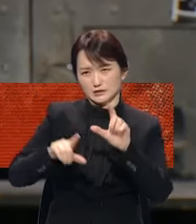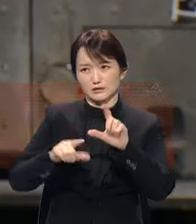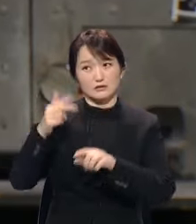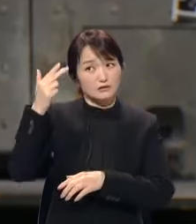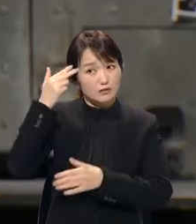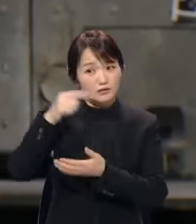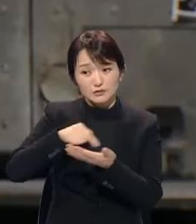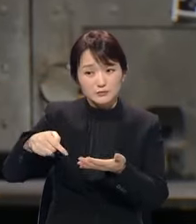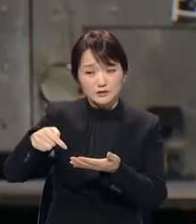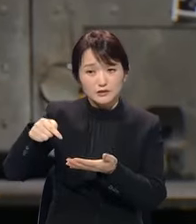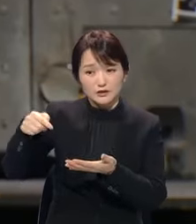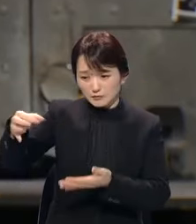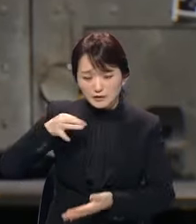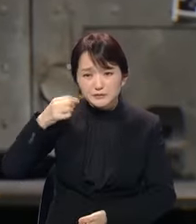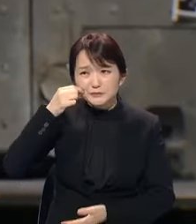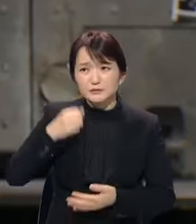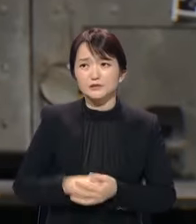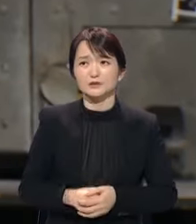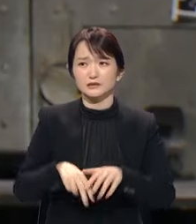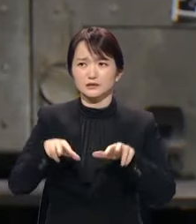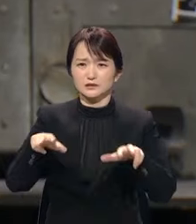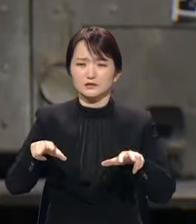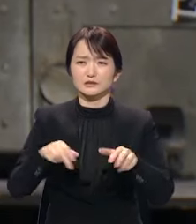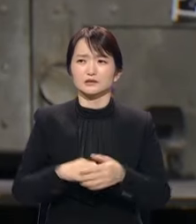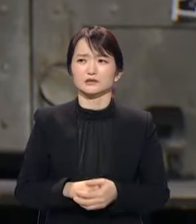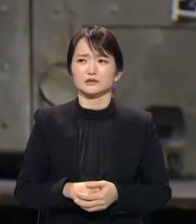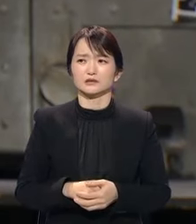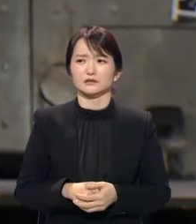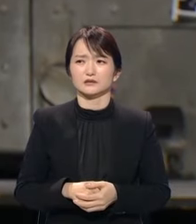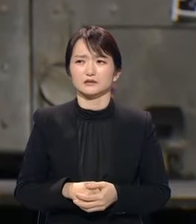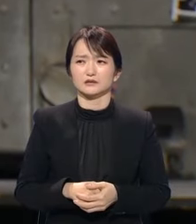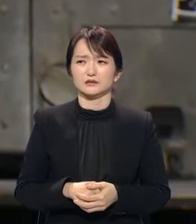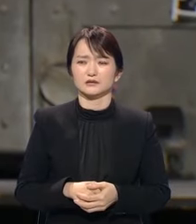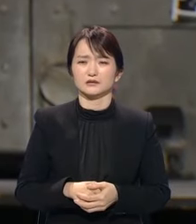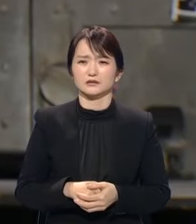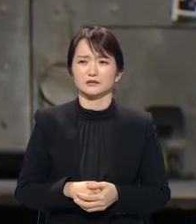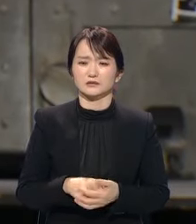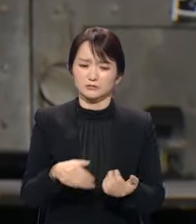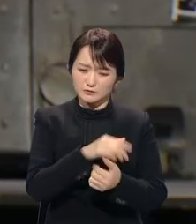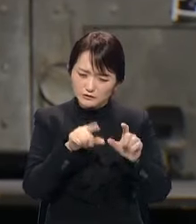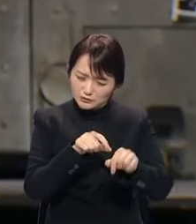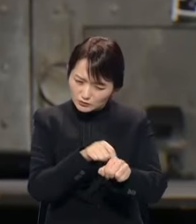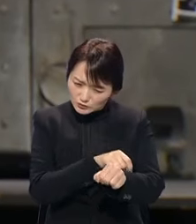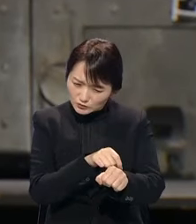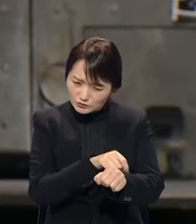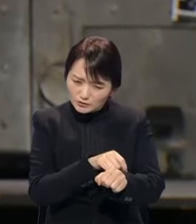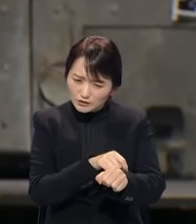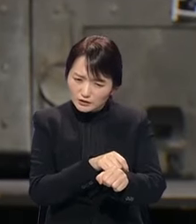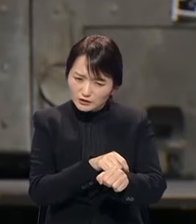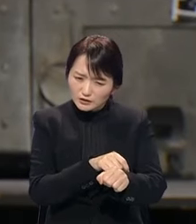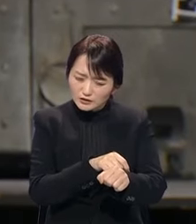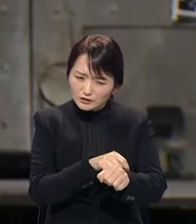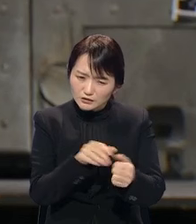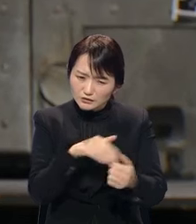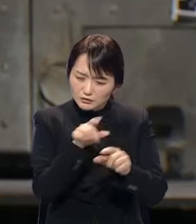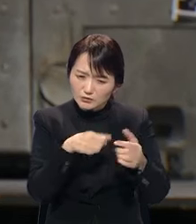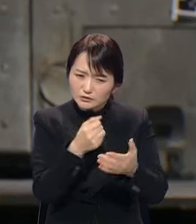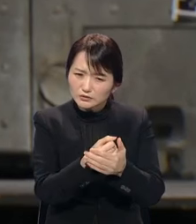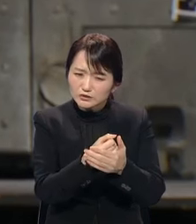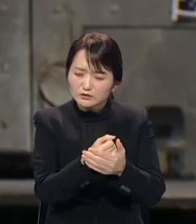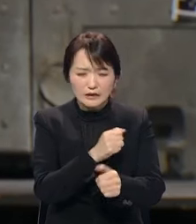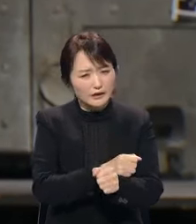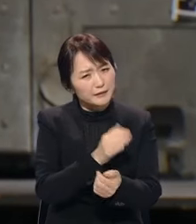이 부분을 아이고. 너무 특수한 상황을 보려를 했다라고 봐야 되는 건지 이게 안 했다라고 봐야 될지 저도 참 말씀드리기가